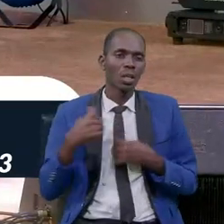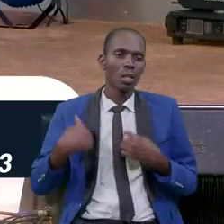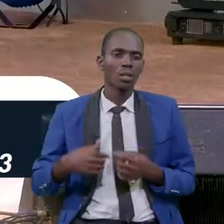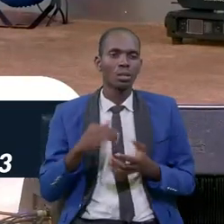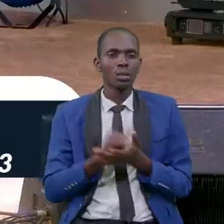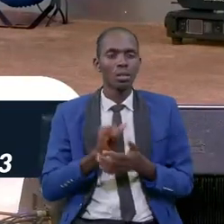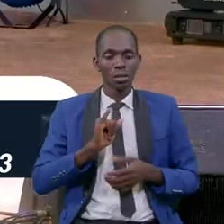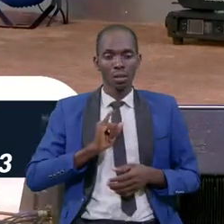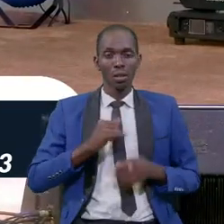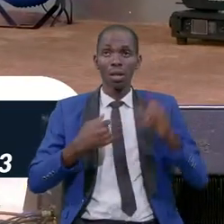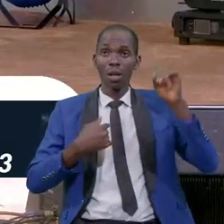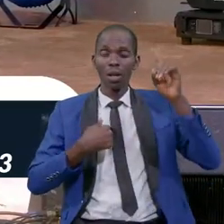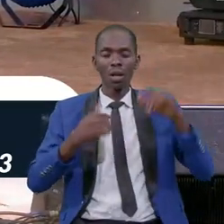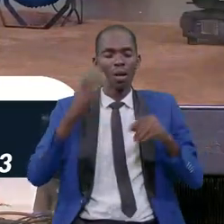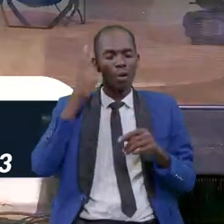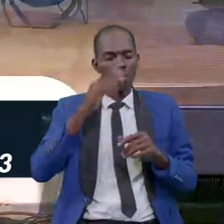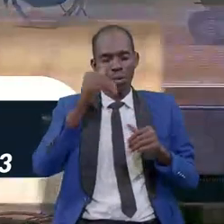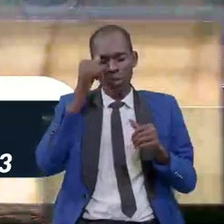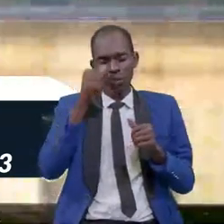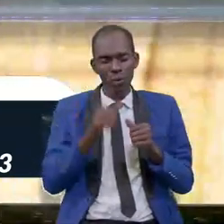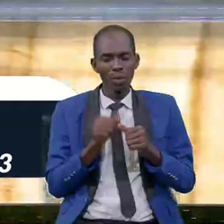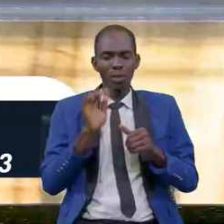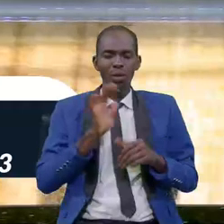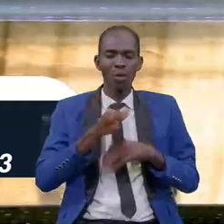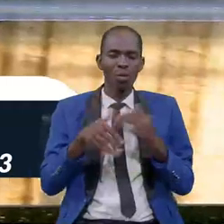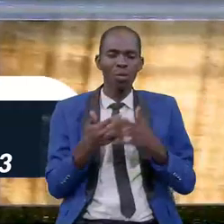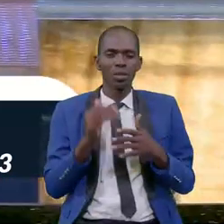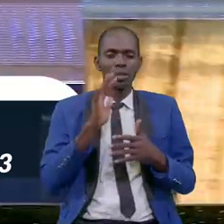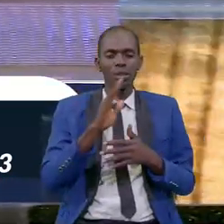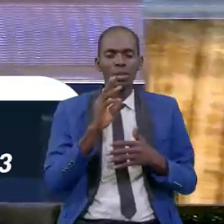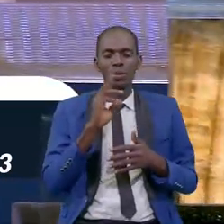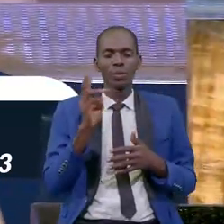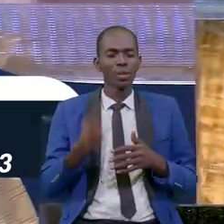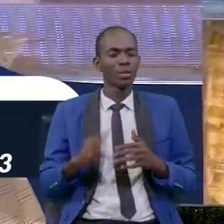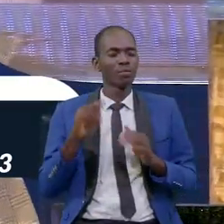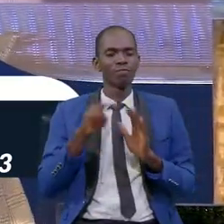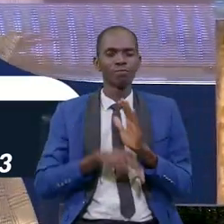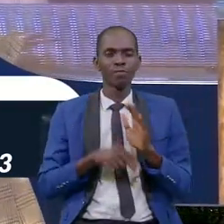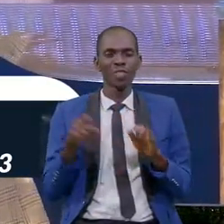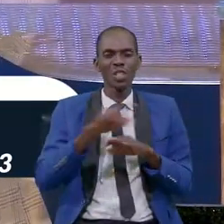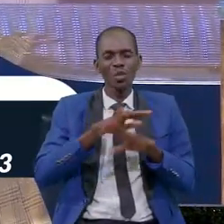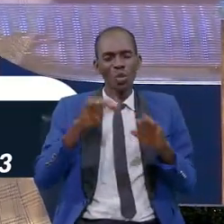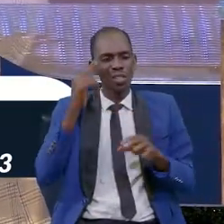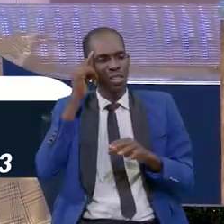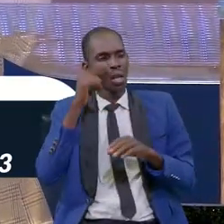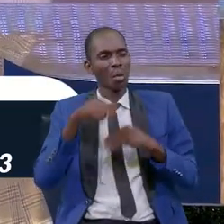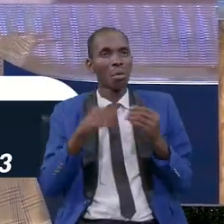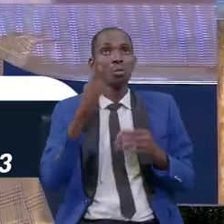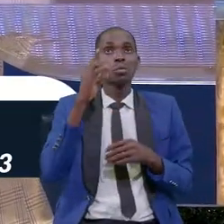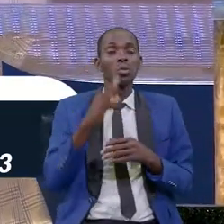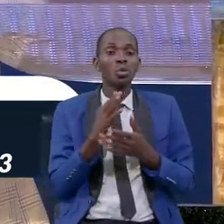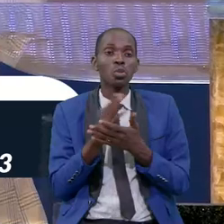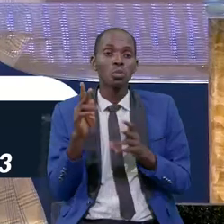dans leur cœur que je me souviens de toute leur méchanceté. Ils ne pensent pas qu'il y a